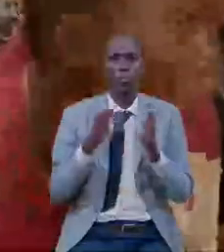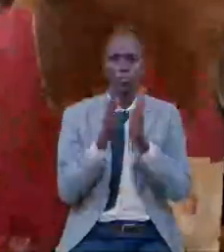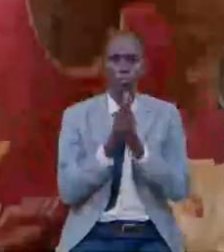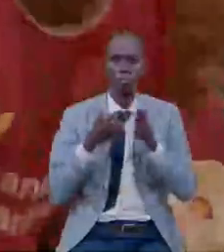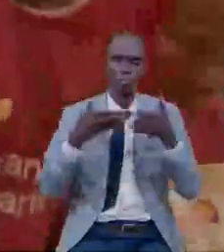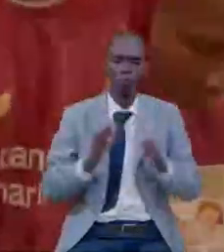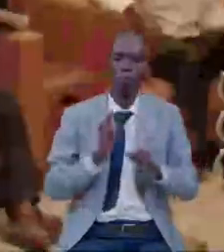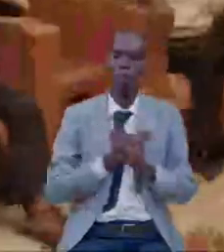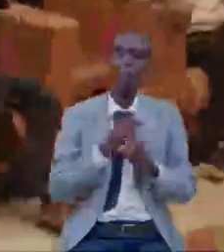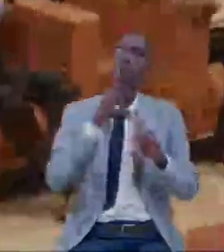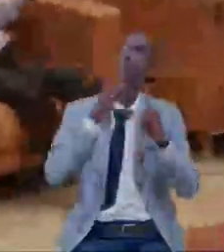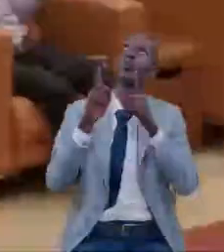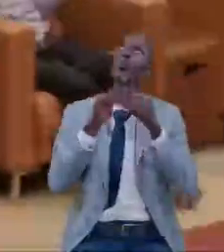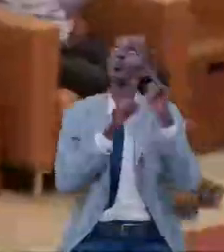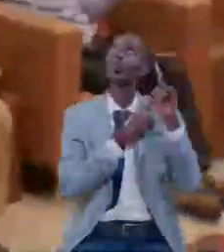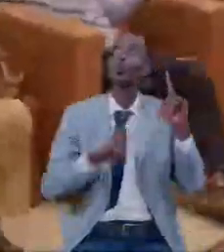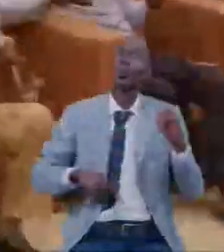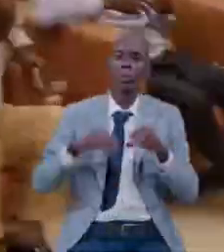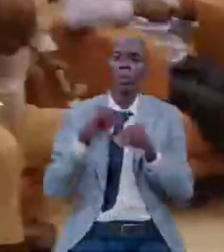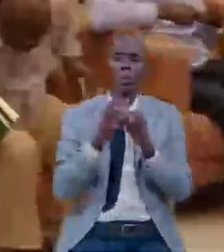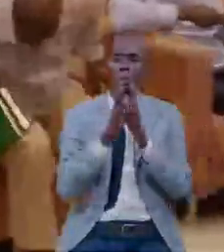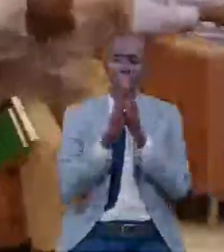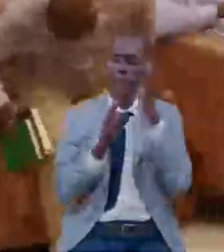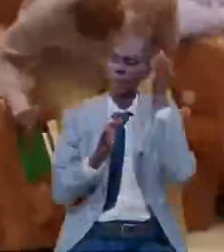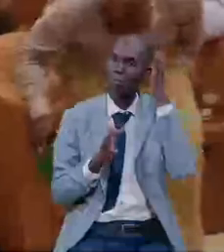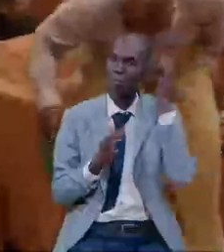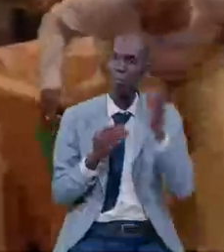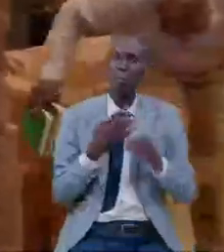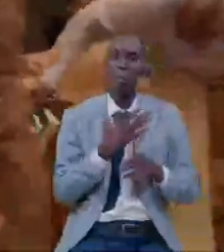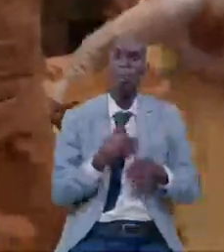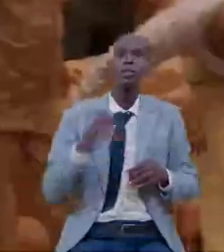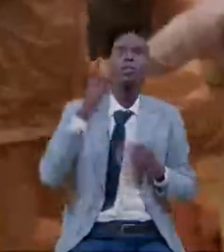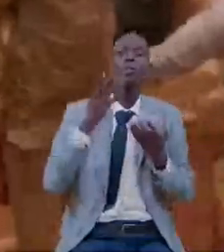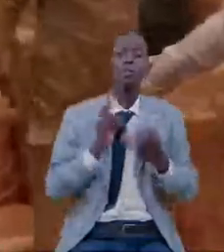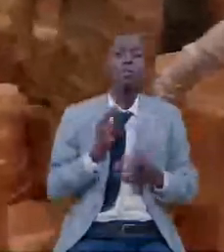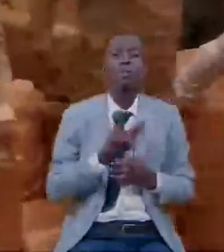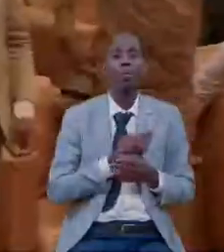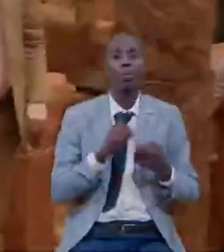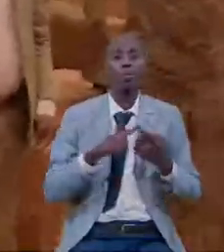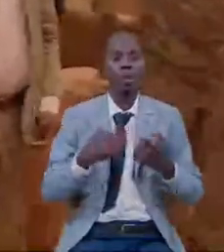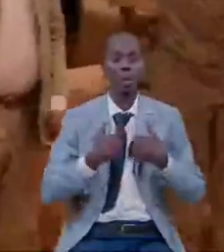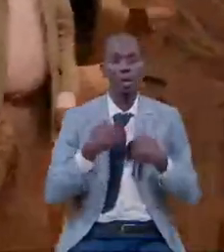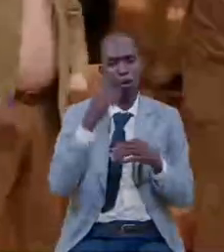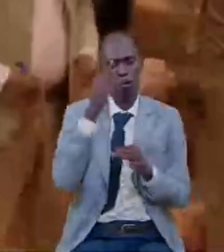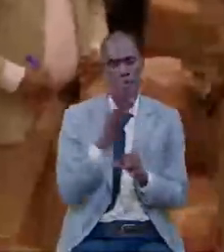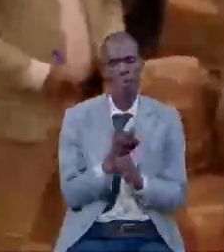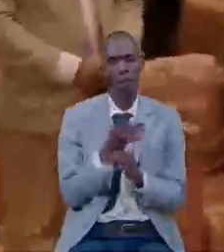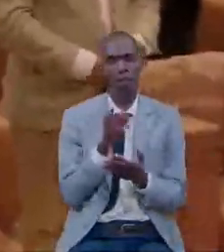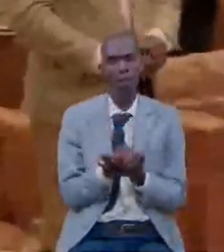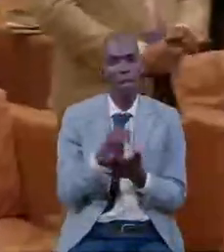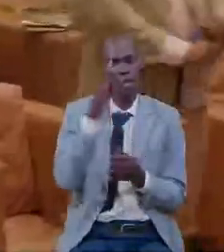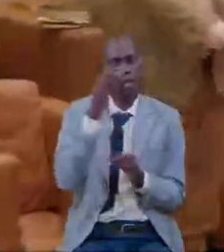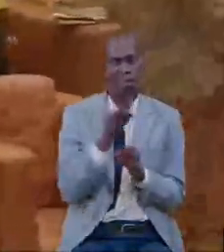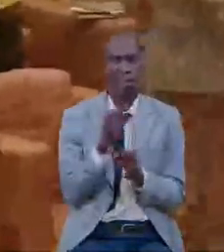et parlons au Seigneur maintenant dans la prière. Le Seigneur veut que nous ayons la foi qui triomphe